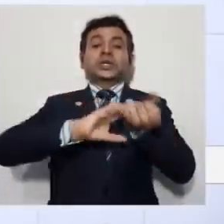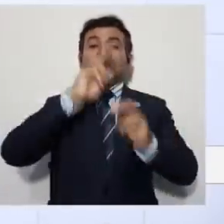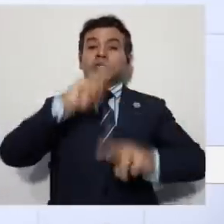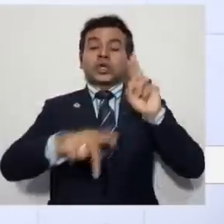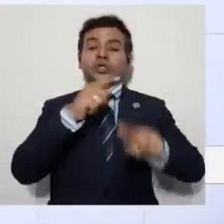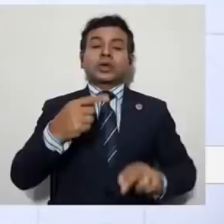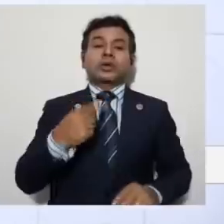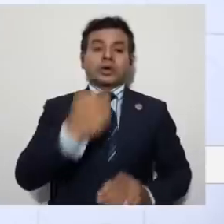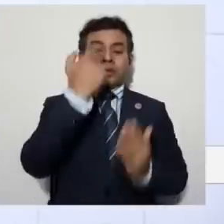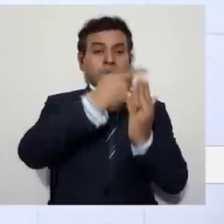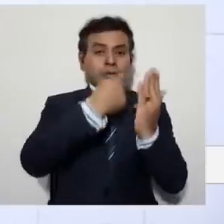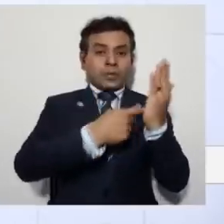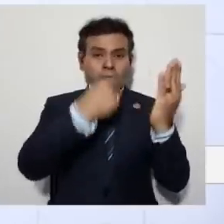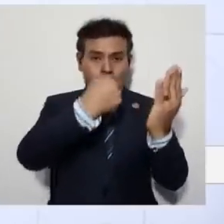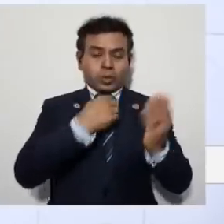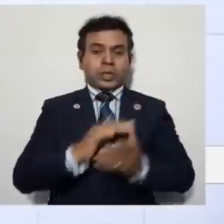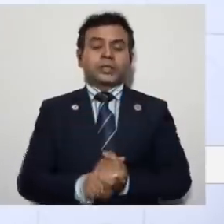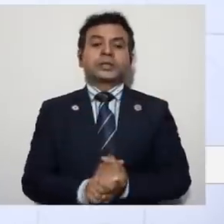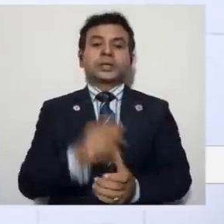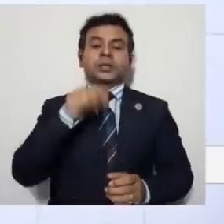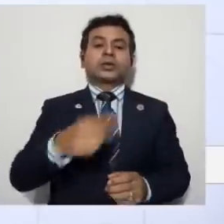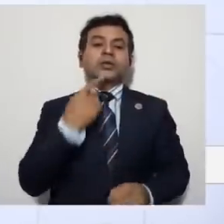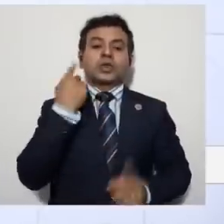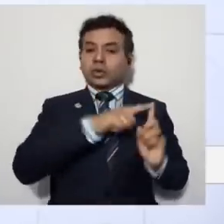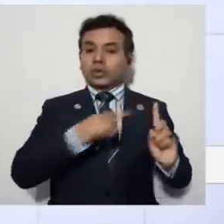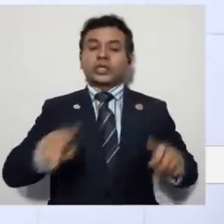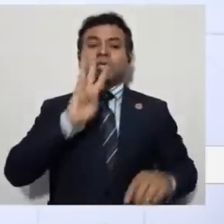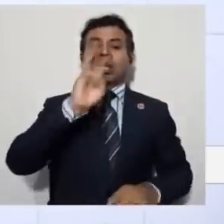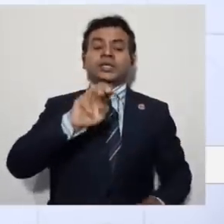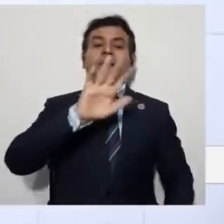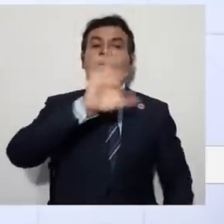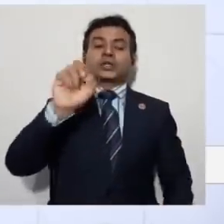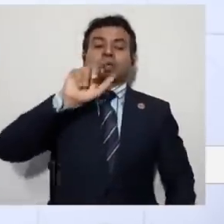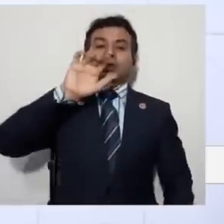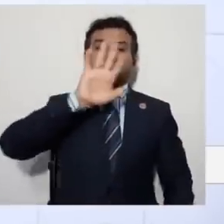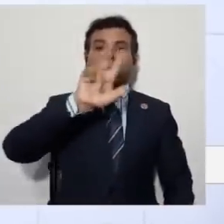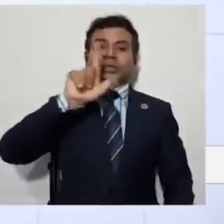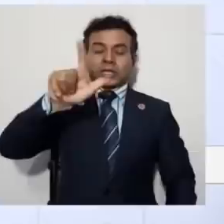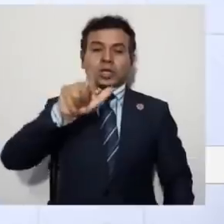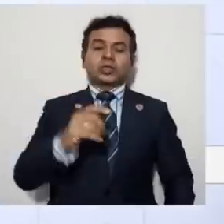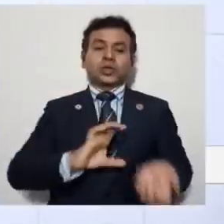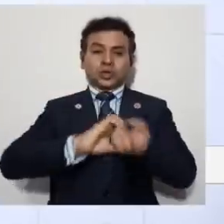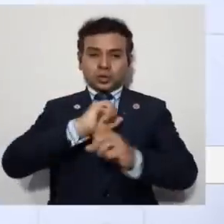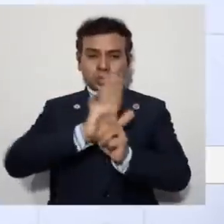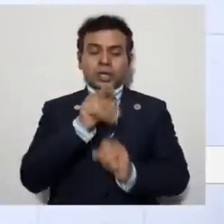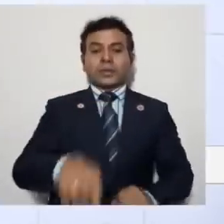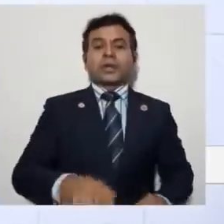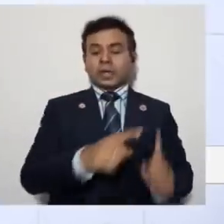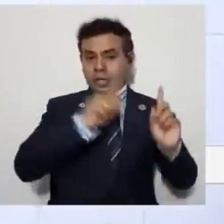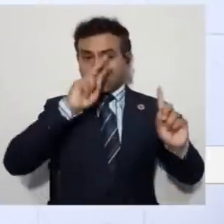দক্ষিণ পূর্ব এশিয়ায় বিশ্ব স্বাস্থ্য সংস্থার সিচুয়েশন রিপোর্ট 3 মে থেকে আমরা যেটা পেয়েছি যে শনাক্তকৃত রোগী 24